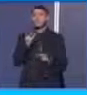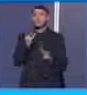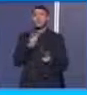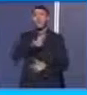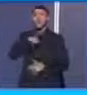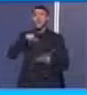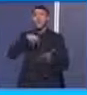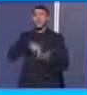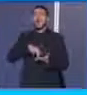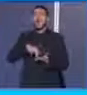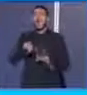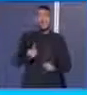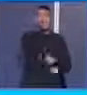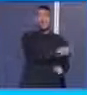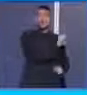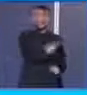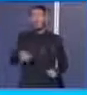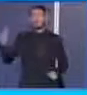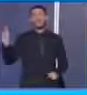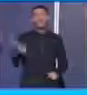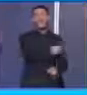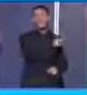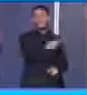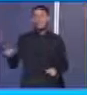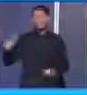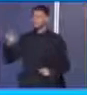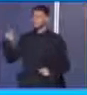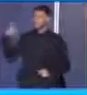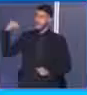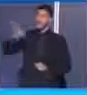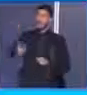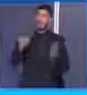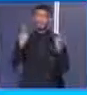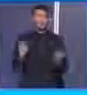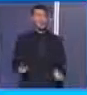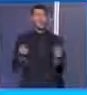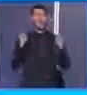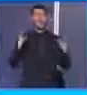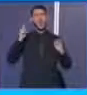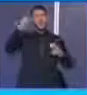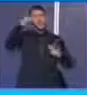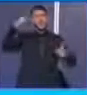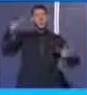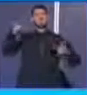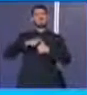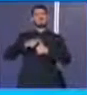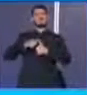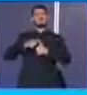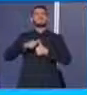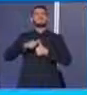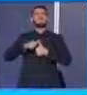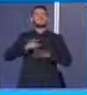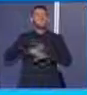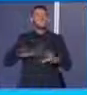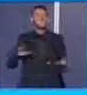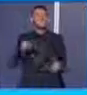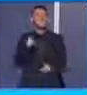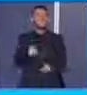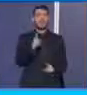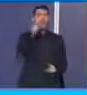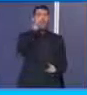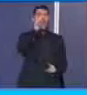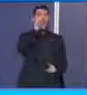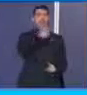ρόλους μεταξύ ανδρών και γυναικών. Στερεότυπα που αναπαράγουν την εξωστρεφή δραστηριότητα των